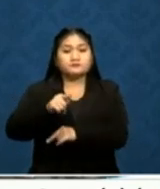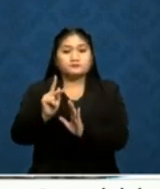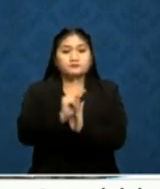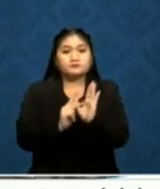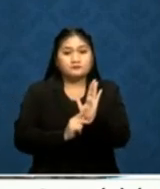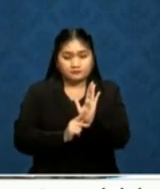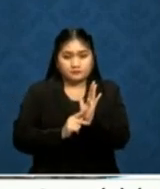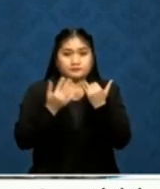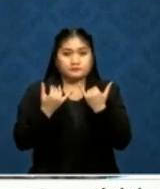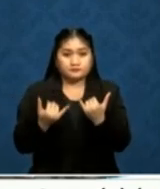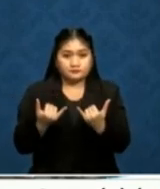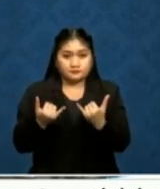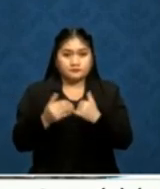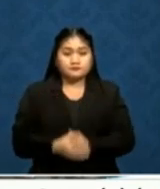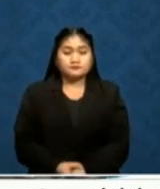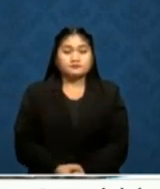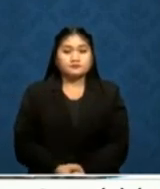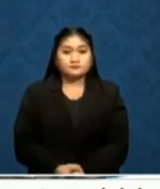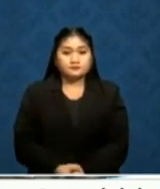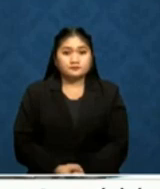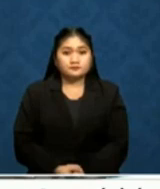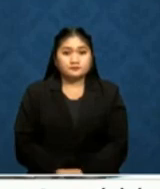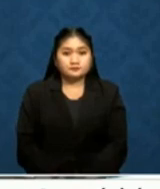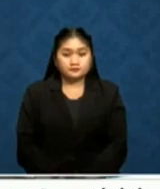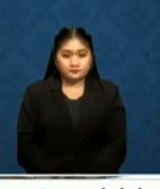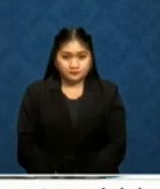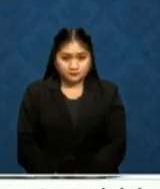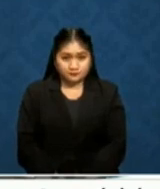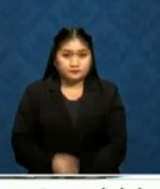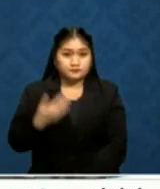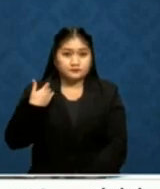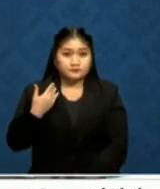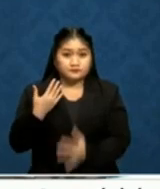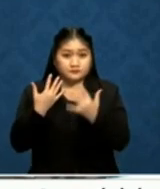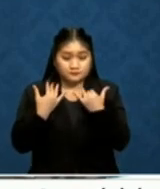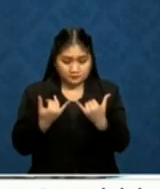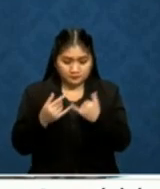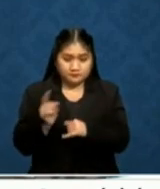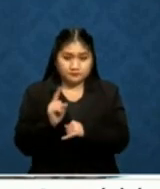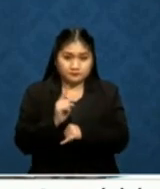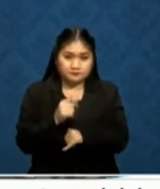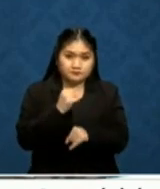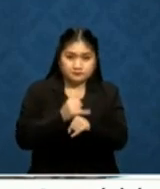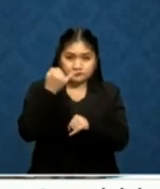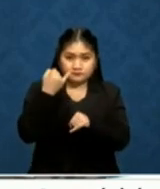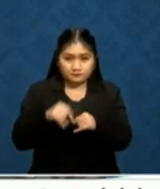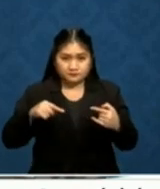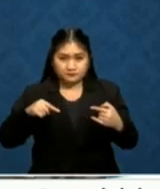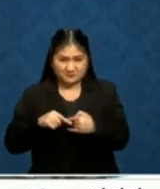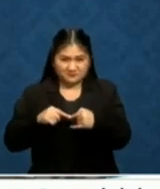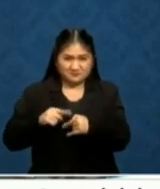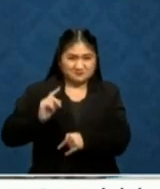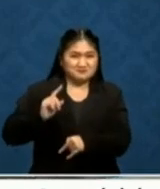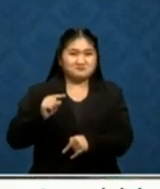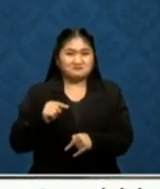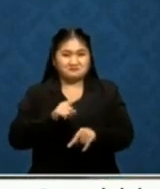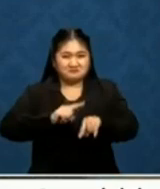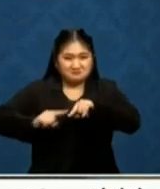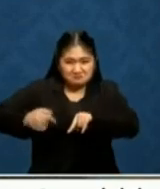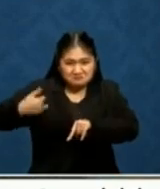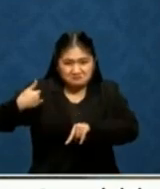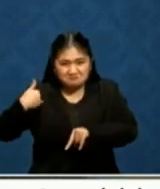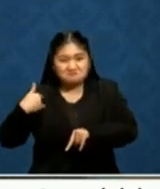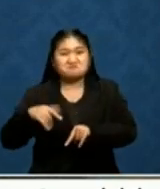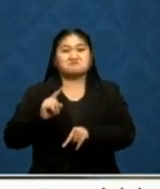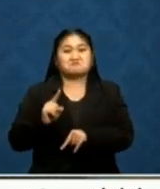าญาฉบับนี้ค่ะท่านประธานคะเนื่องจากในปัจจุบันนี้การกระทำความผิดทางเพศมีหลายรูปแบบเป็น